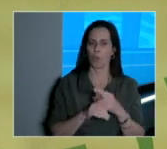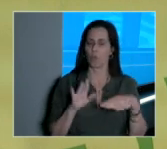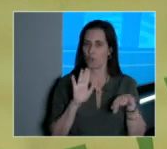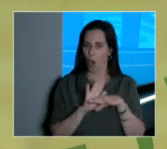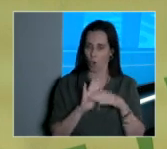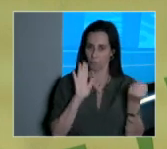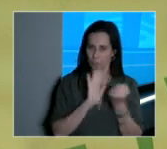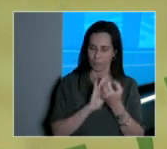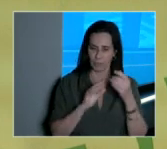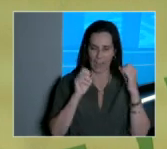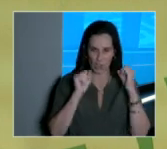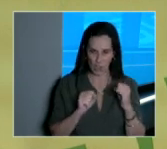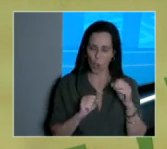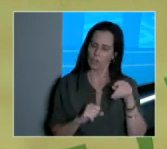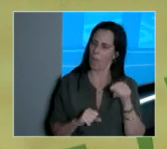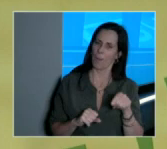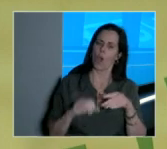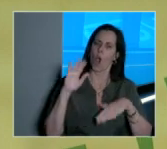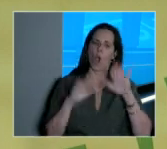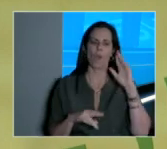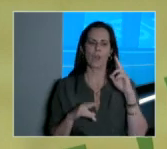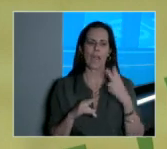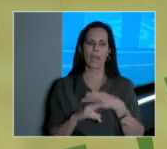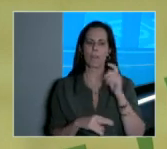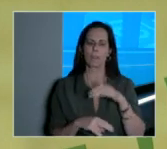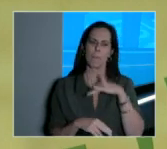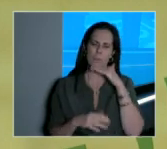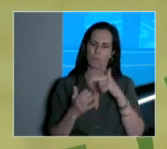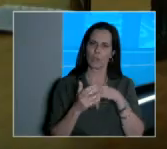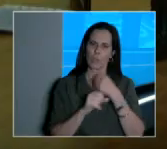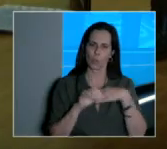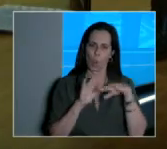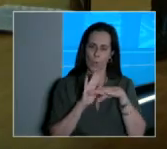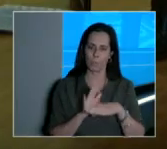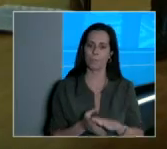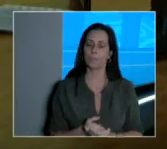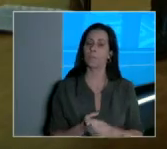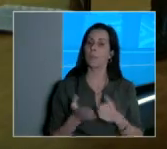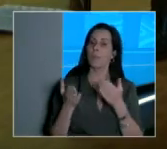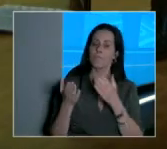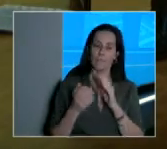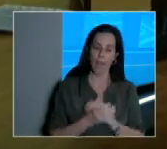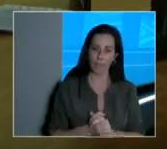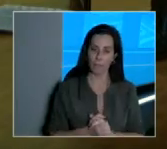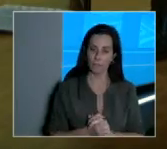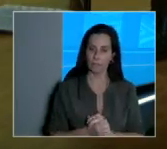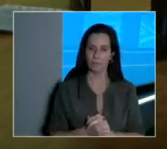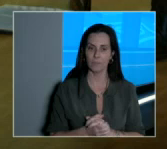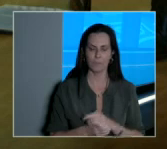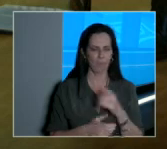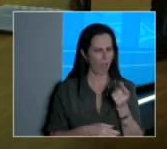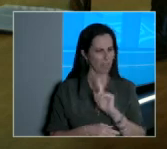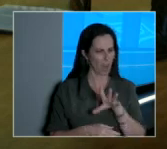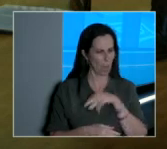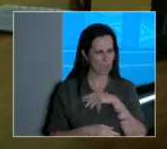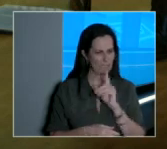ברוב רגיל לגמרי, גם כאן רוב רגיל בכנסת מספיק כדי לחוקק. תודה רבה. וחבר הכנסת רם בן ברק, כבר על ההגדרה